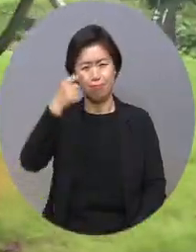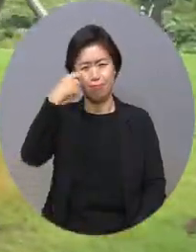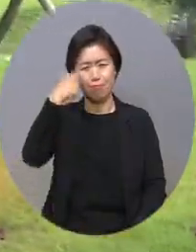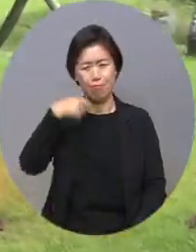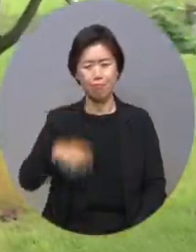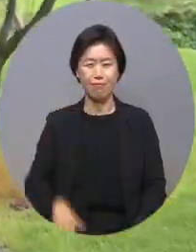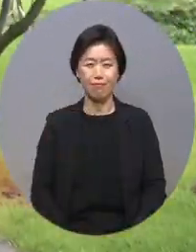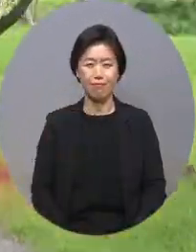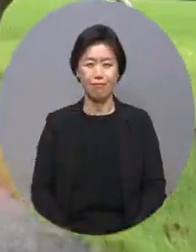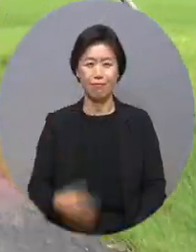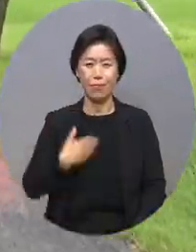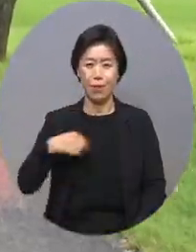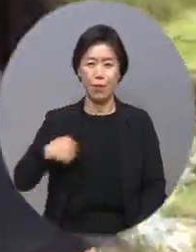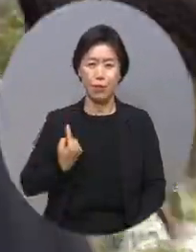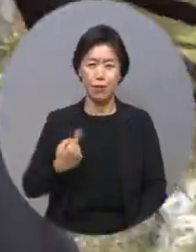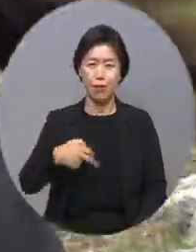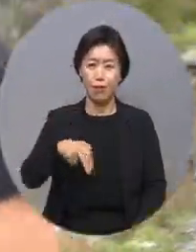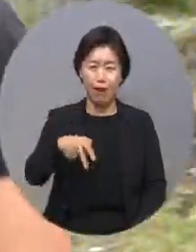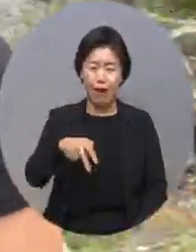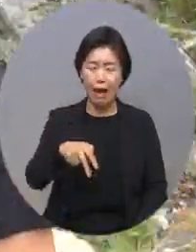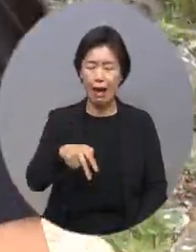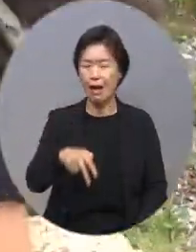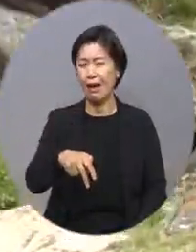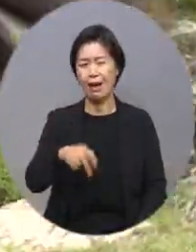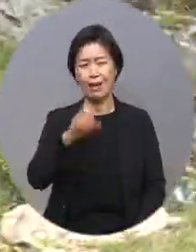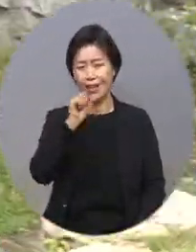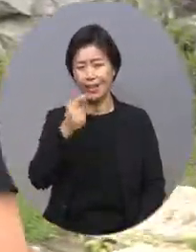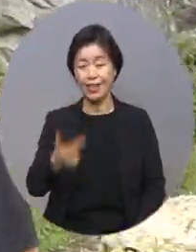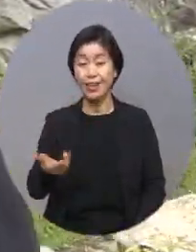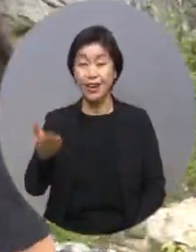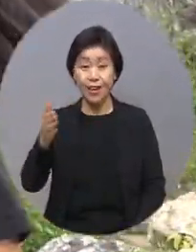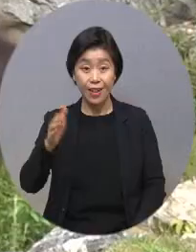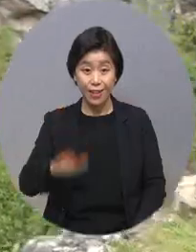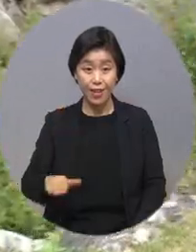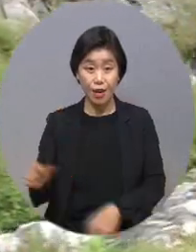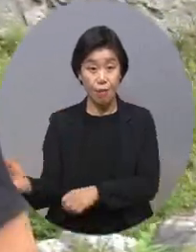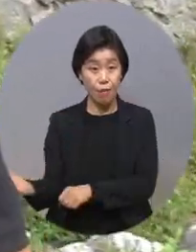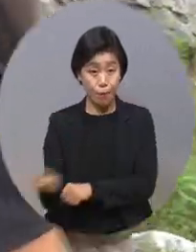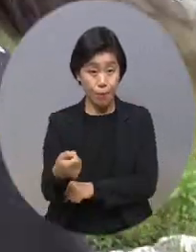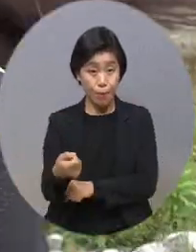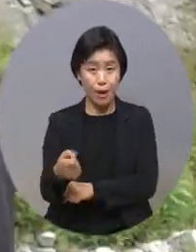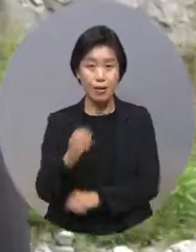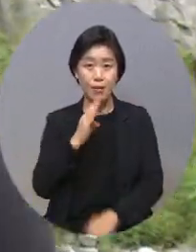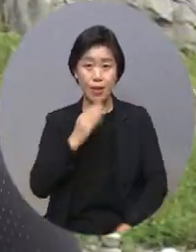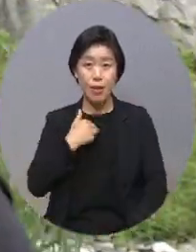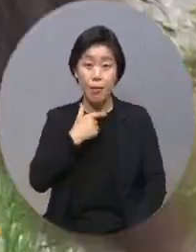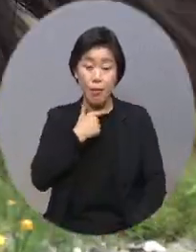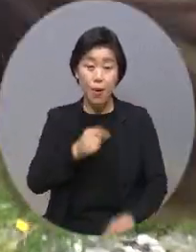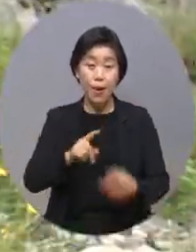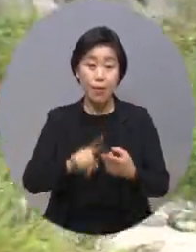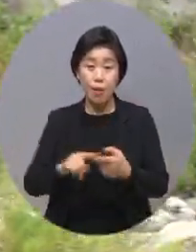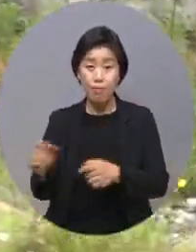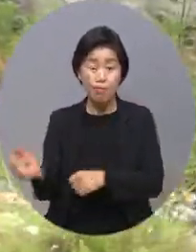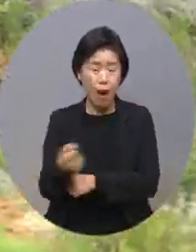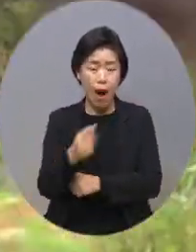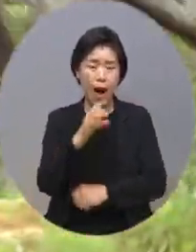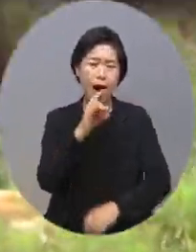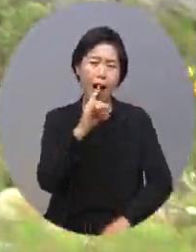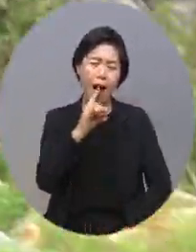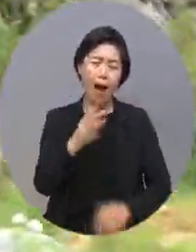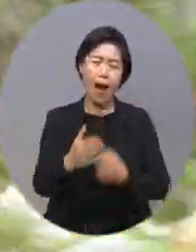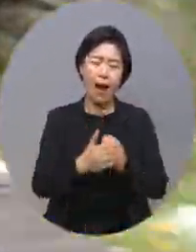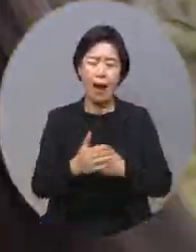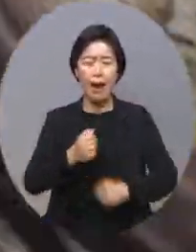되게 없어 보이네, 이거. 근데 골프가 진짜 너무 뜻대로 안 돼서 사람을 미치게 하는 것